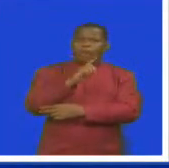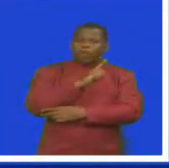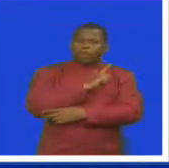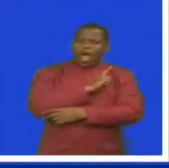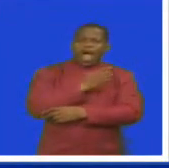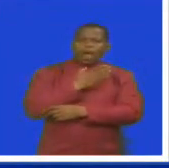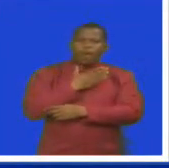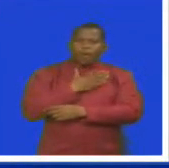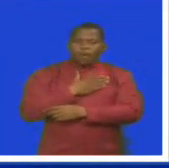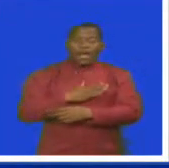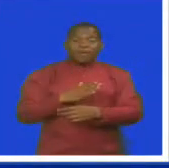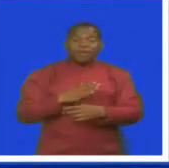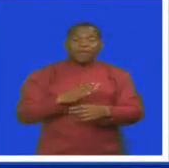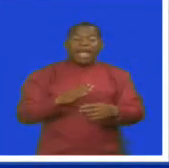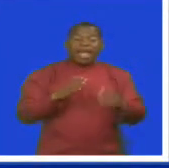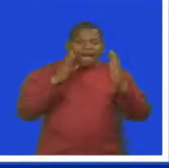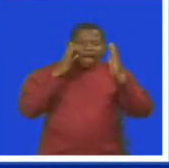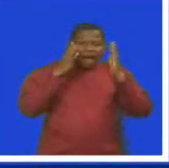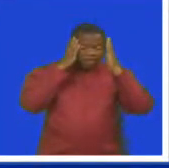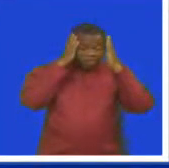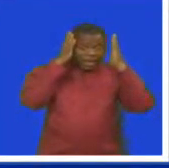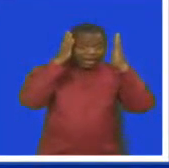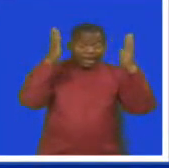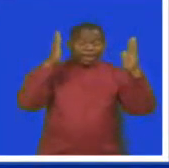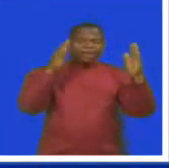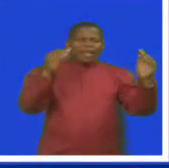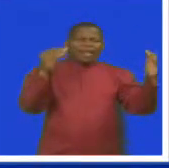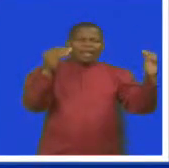ngesikhathi avakashele emahhovisi alelibandla eMbabane.